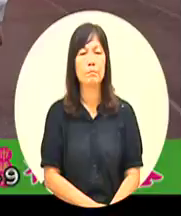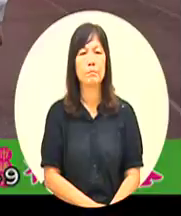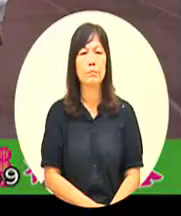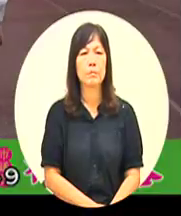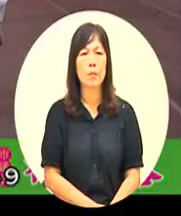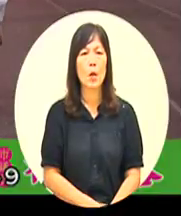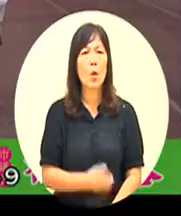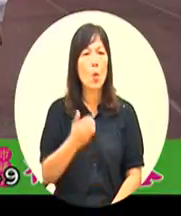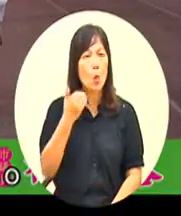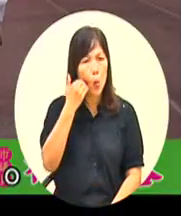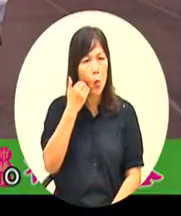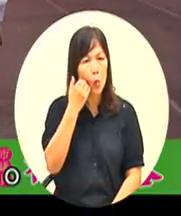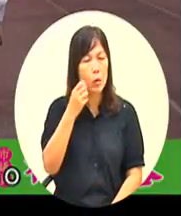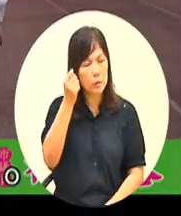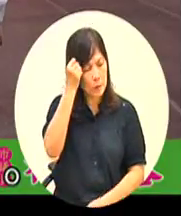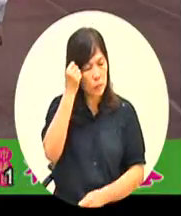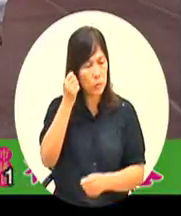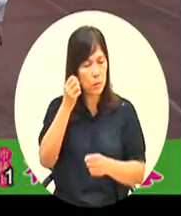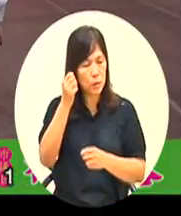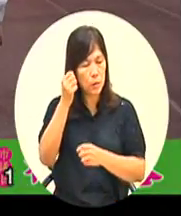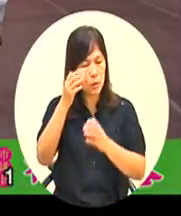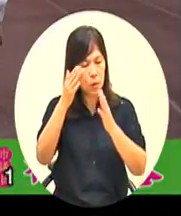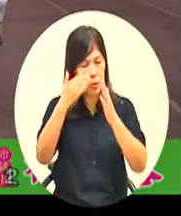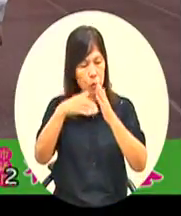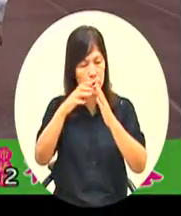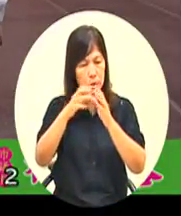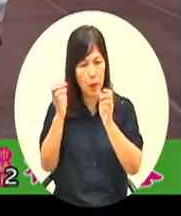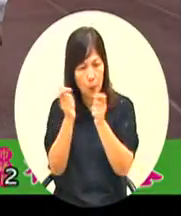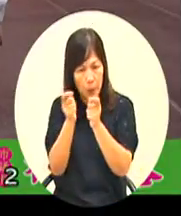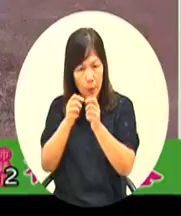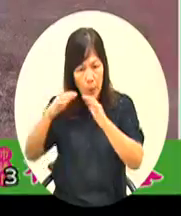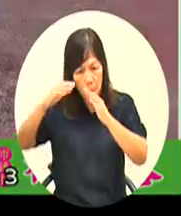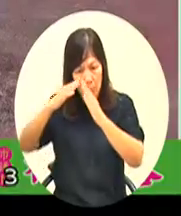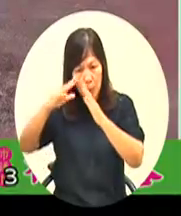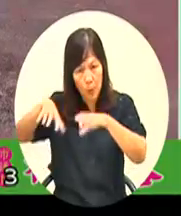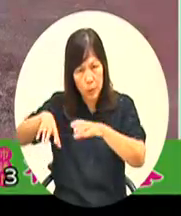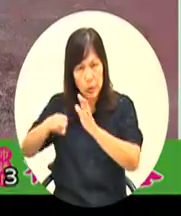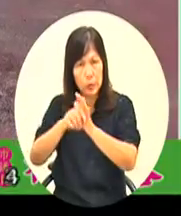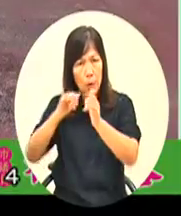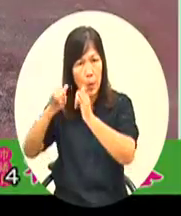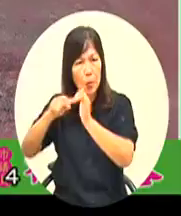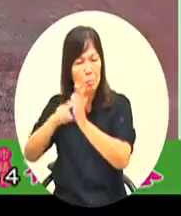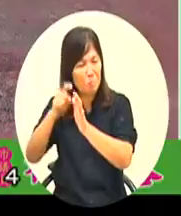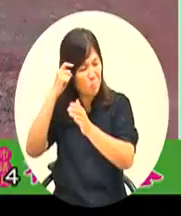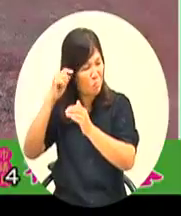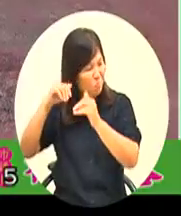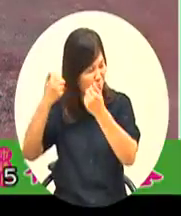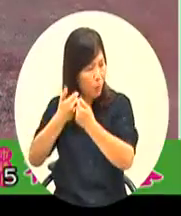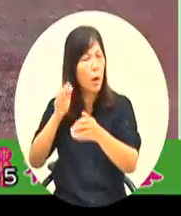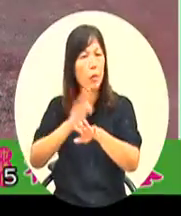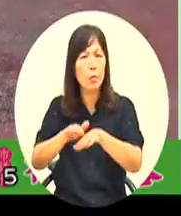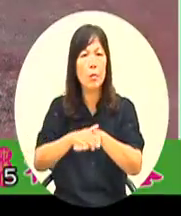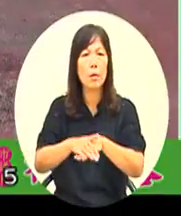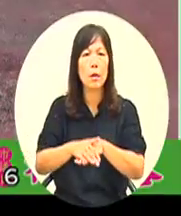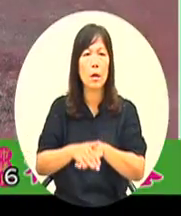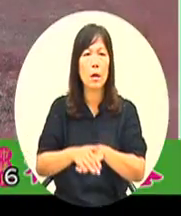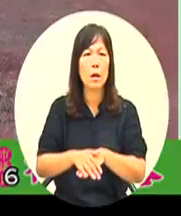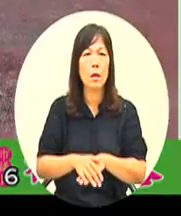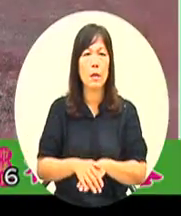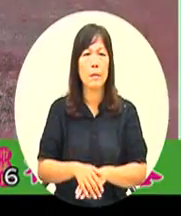如果到底好边的居民，他们就也反对啊，因为这